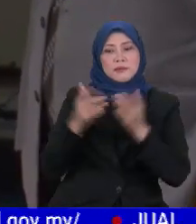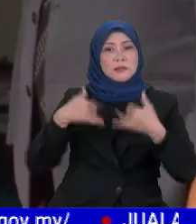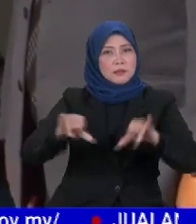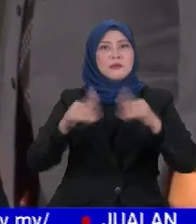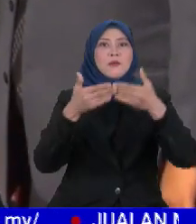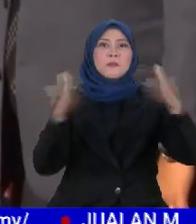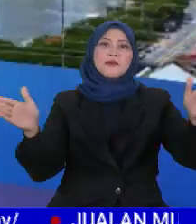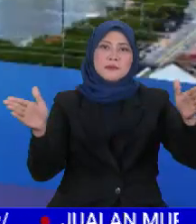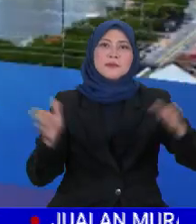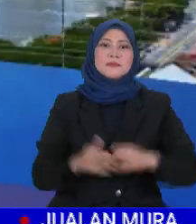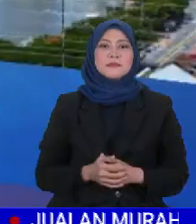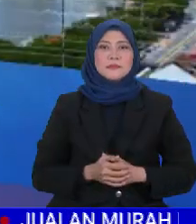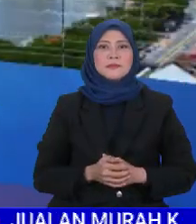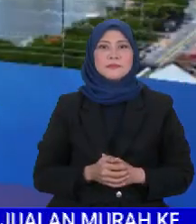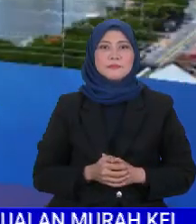dibuka.